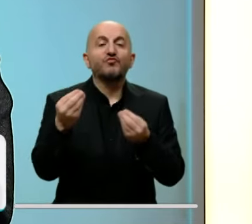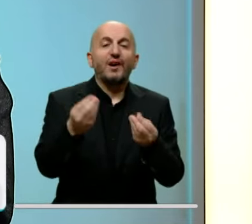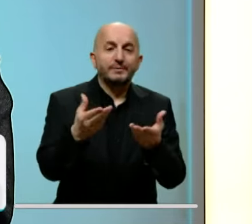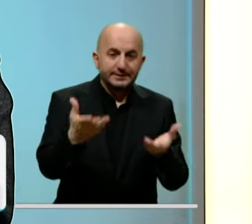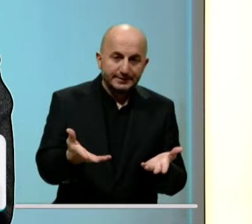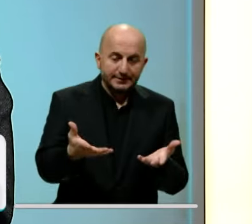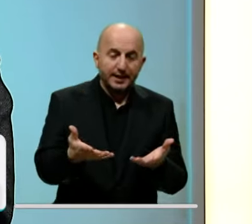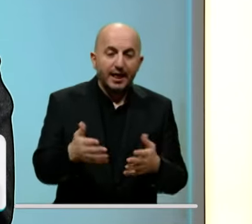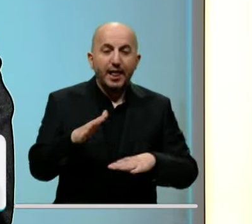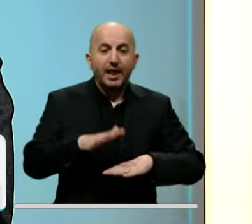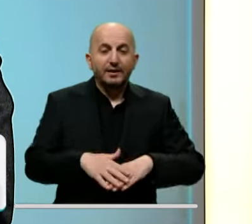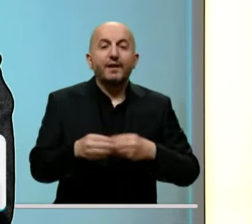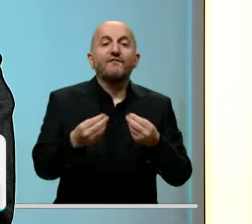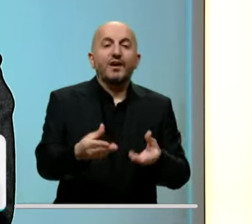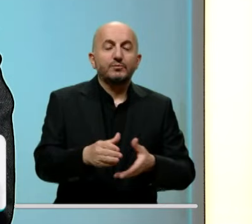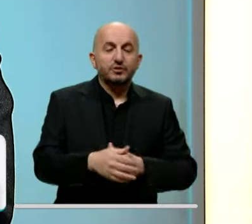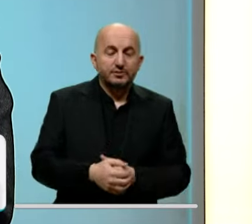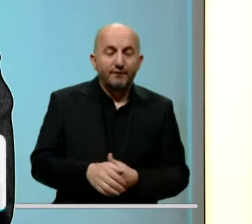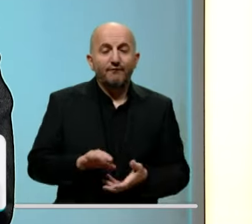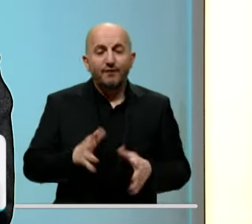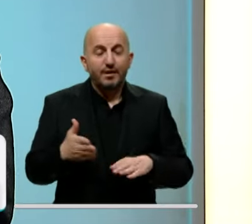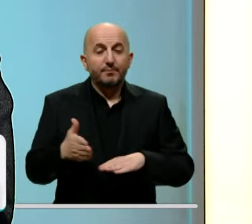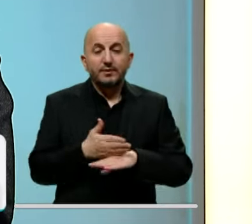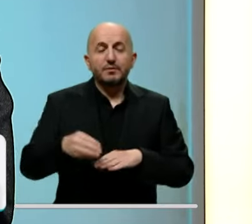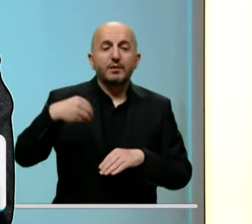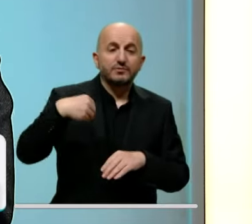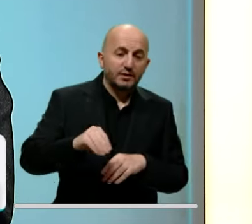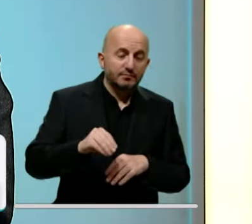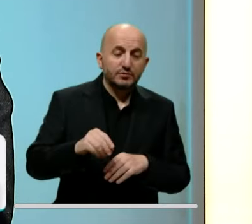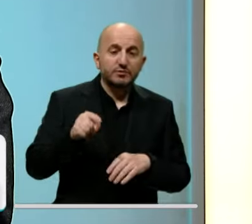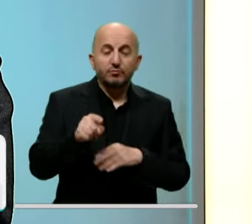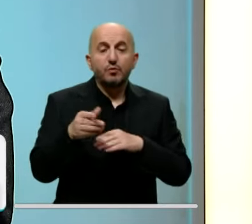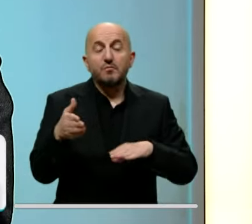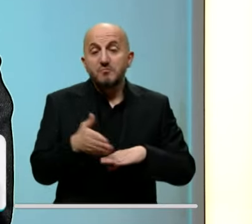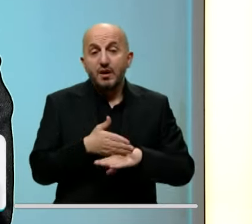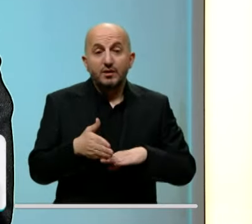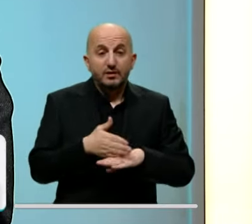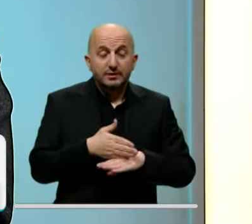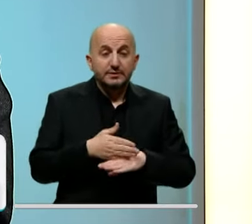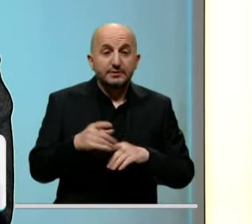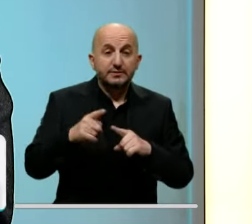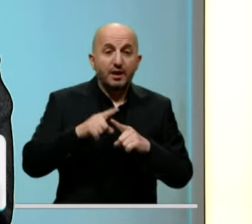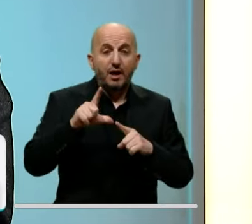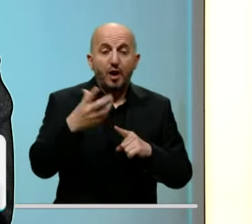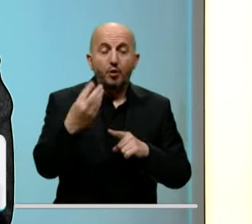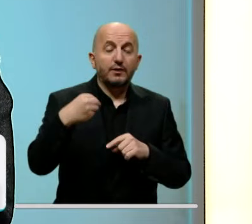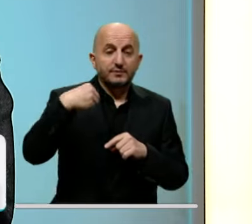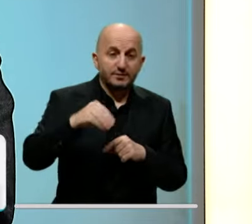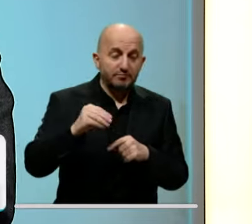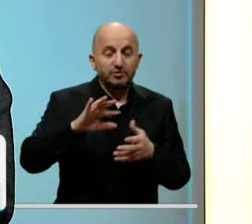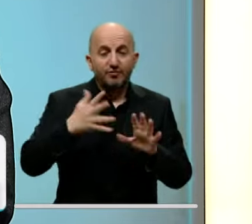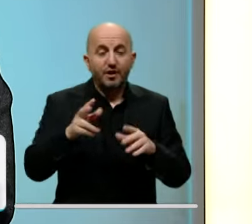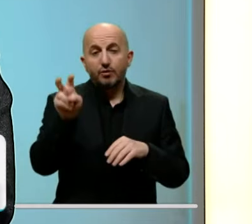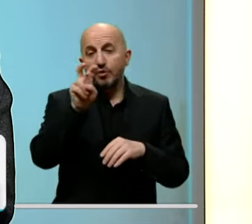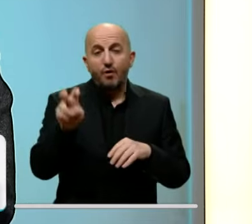bizzat elden vermiş H ya da bir mal satmış bu malı Eee TL olarak satmış ya da